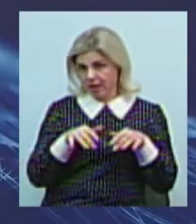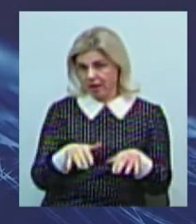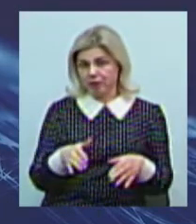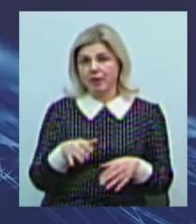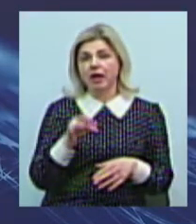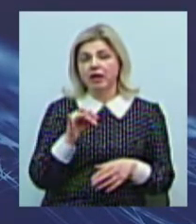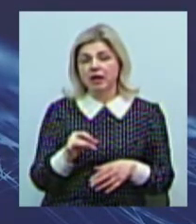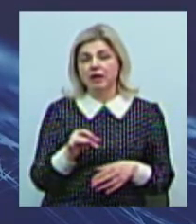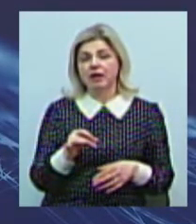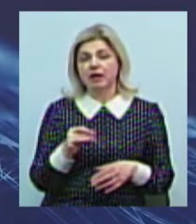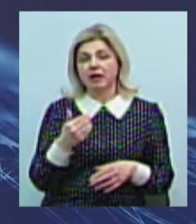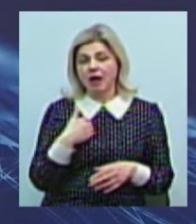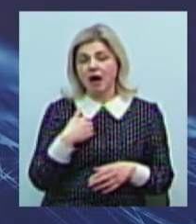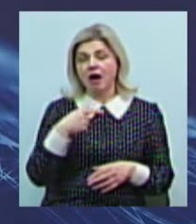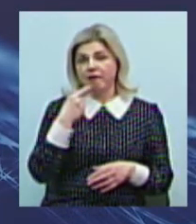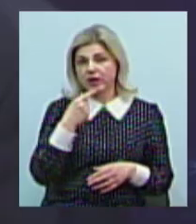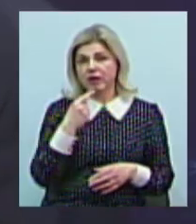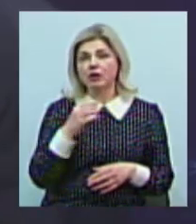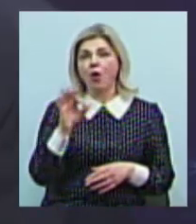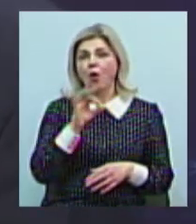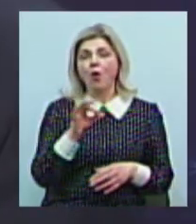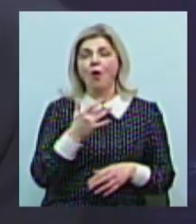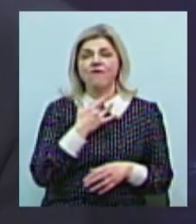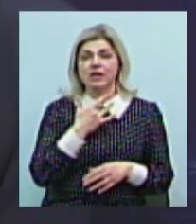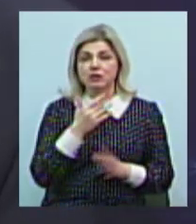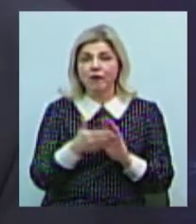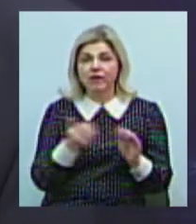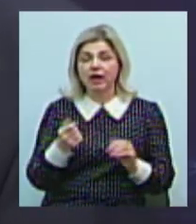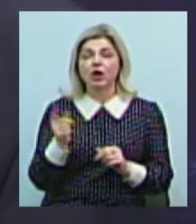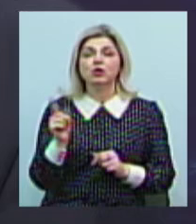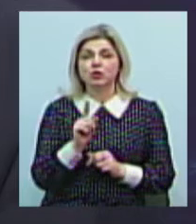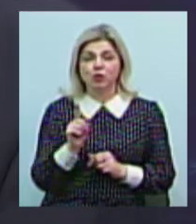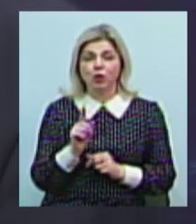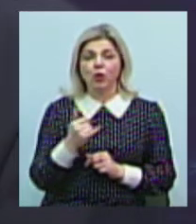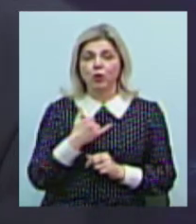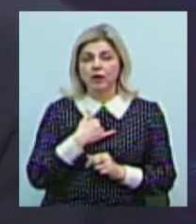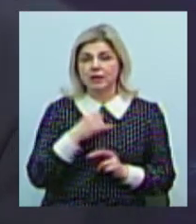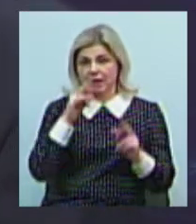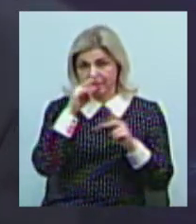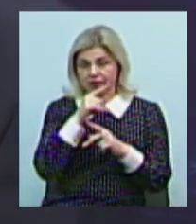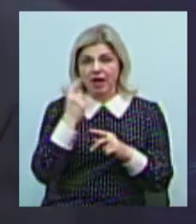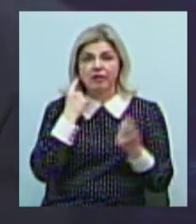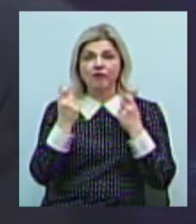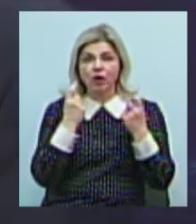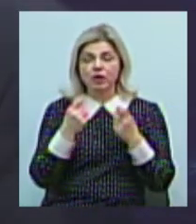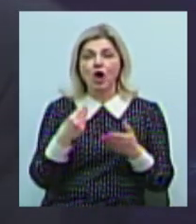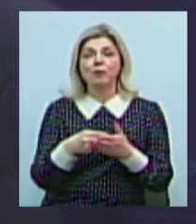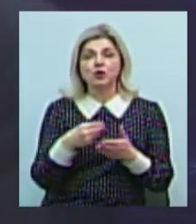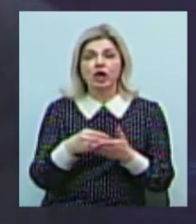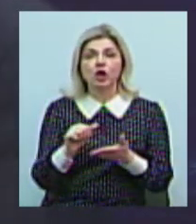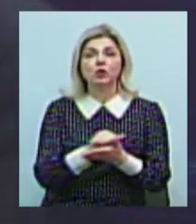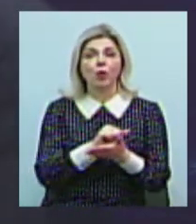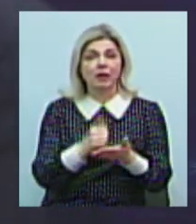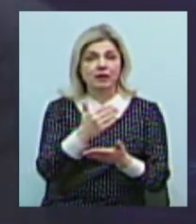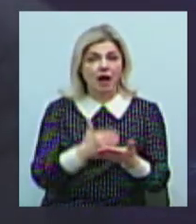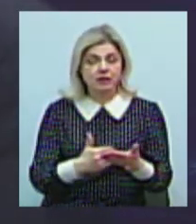счету, ведь я наговорил про вызовы, что у нас недостоверные данные бюджетной документации,